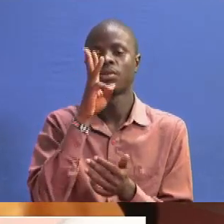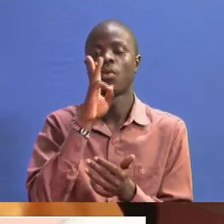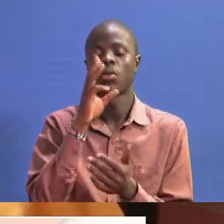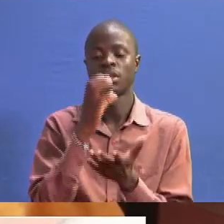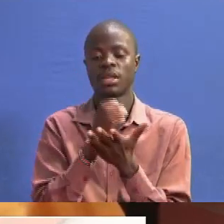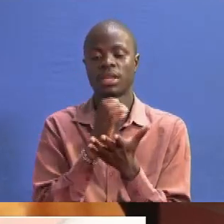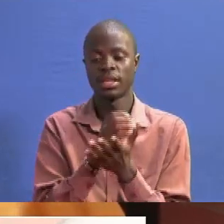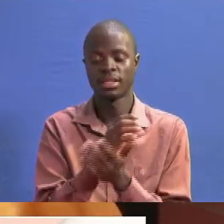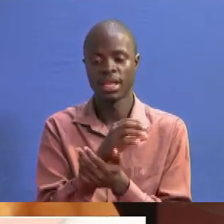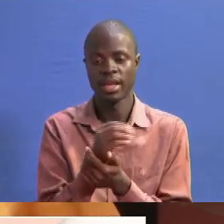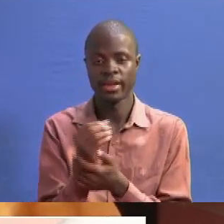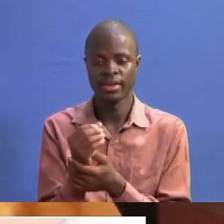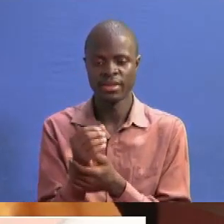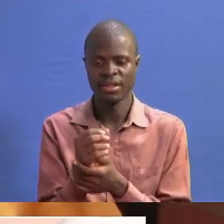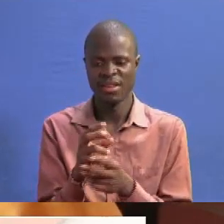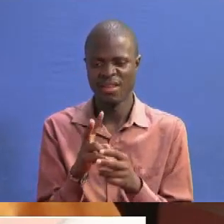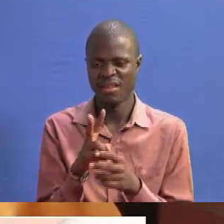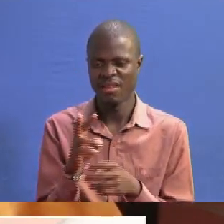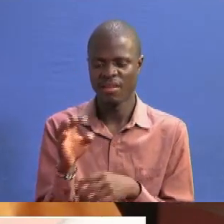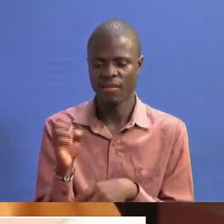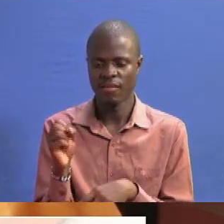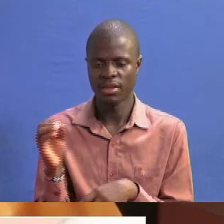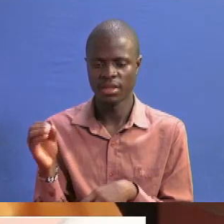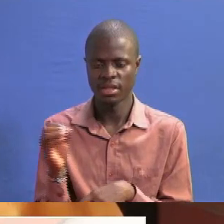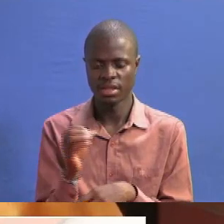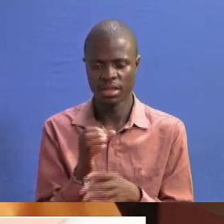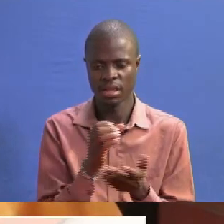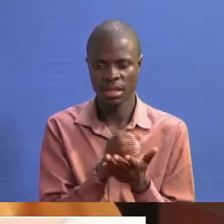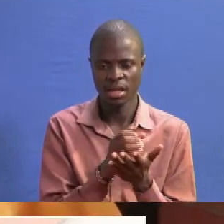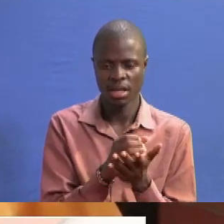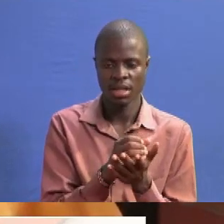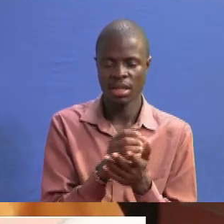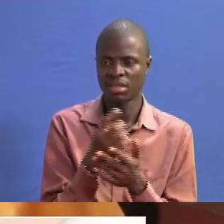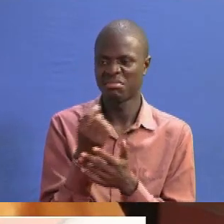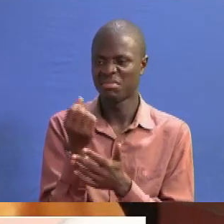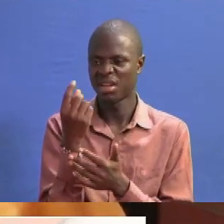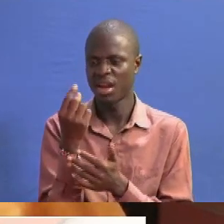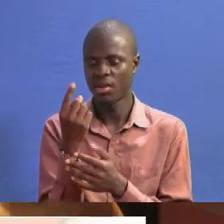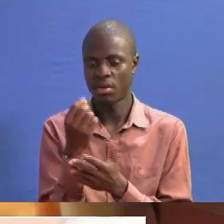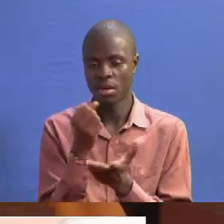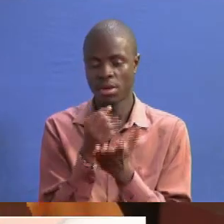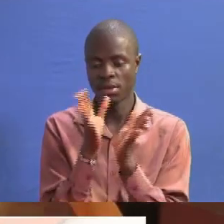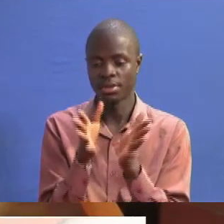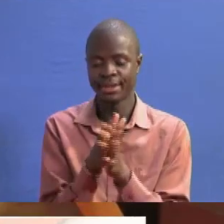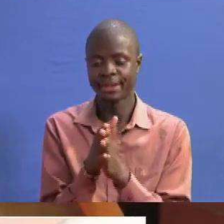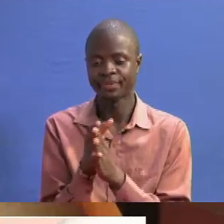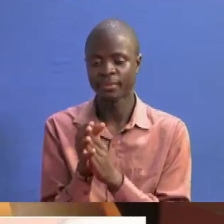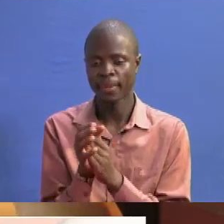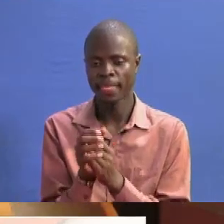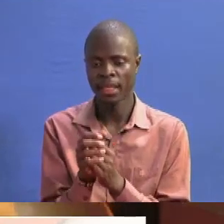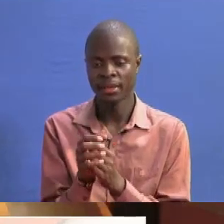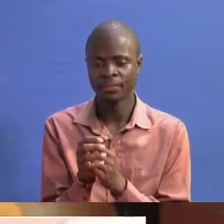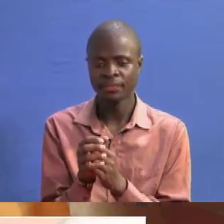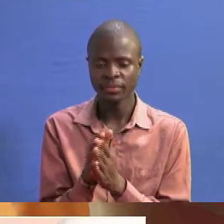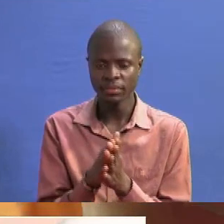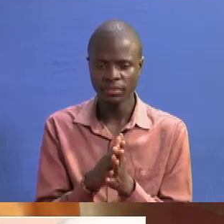cocktail glasses, vases, candle holders, ashtrays, bulb holders,